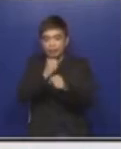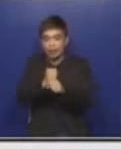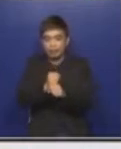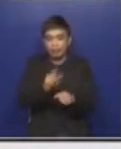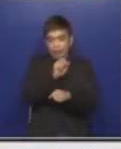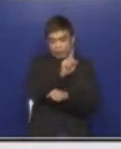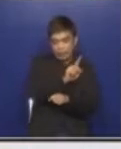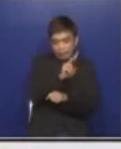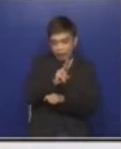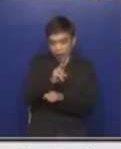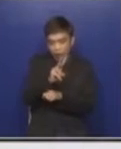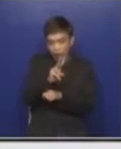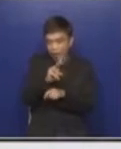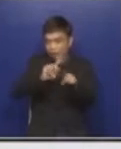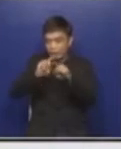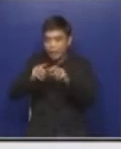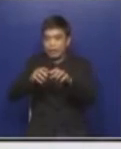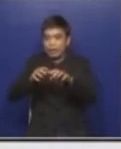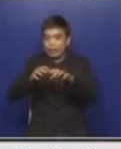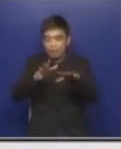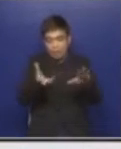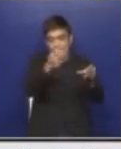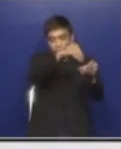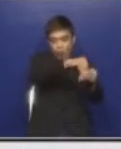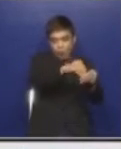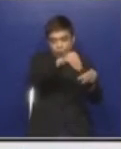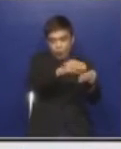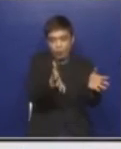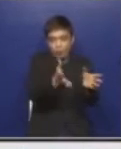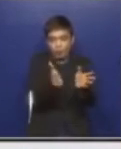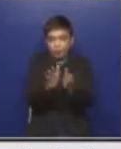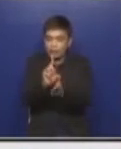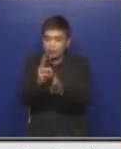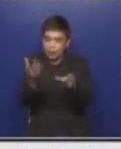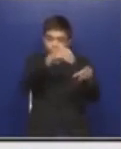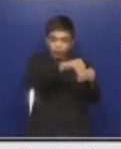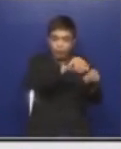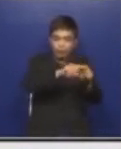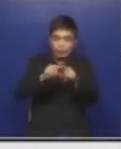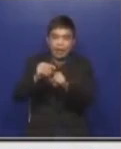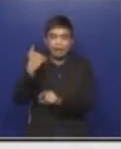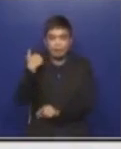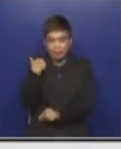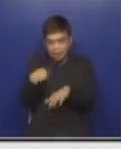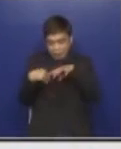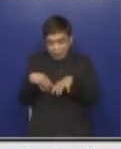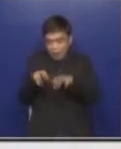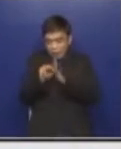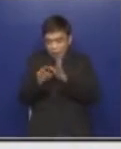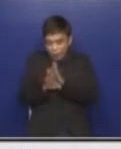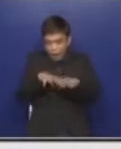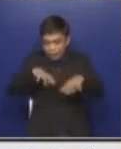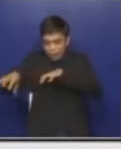1 2ขึ้นขบวนรถไฟที่3 4มีหน่วยงานที่มาเกี่ยวข้องระดับเชิงนโยบายระดับใหญ่เนี่ย